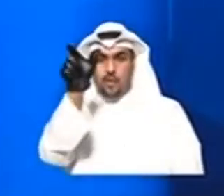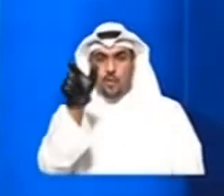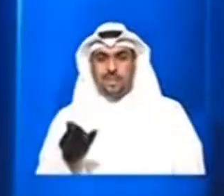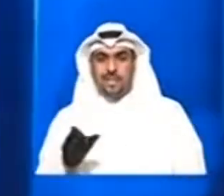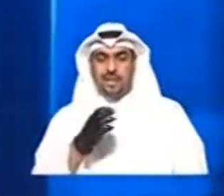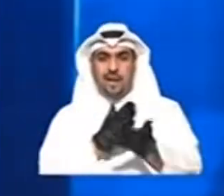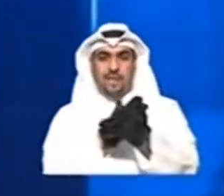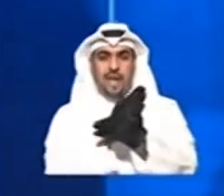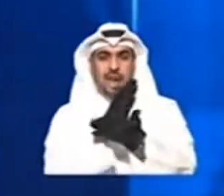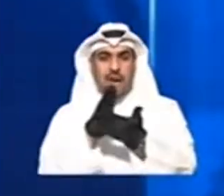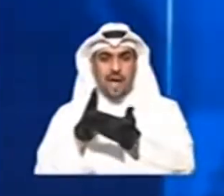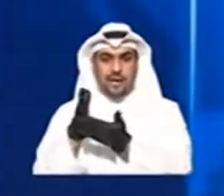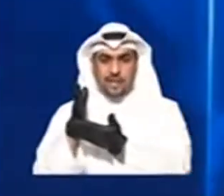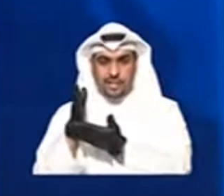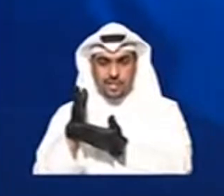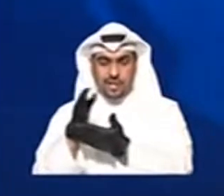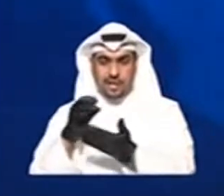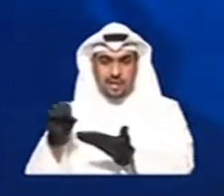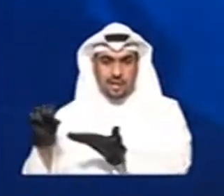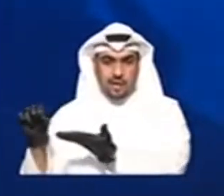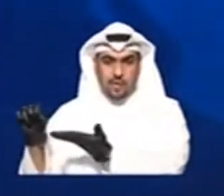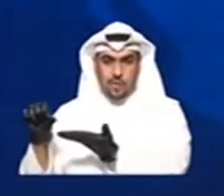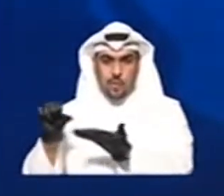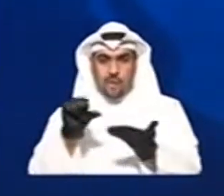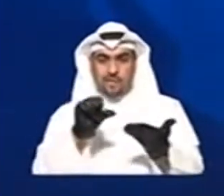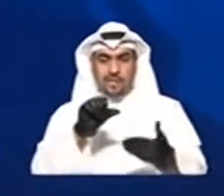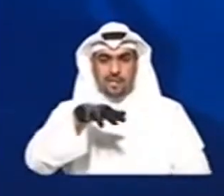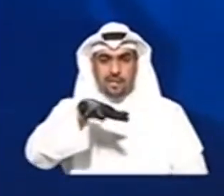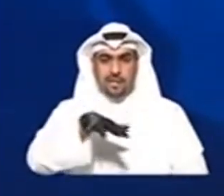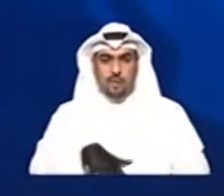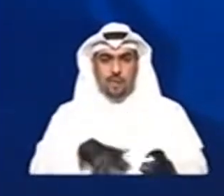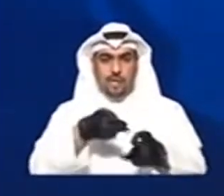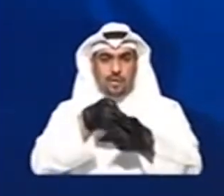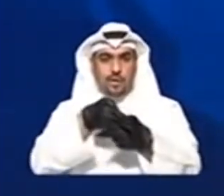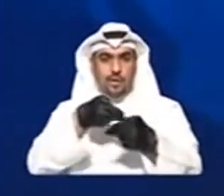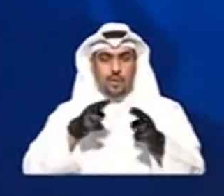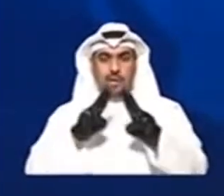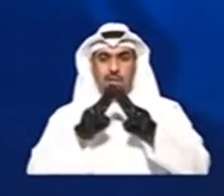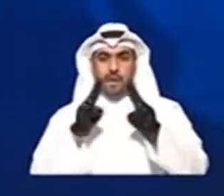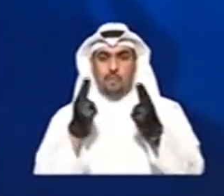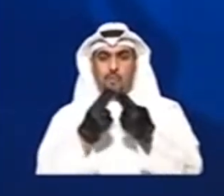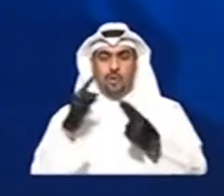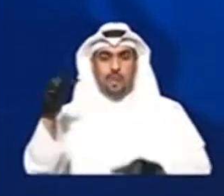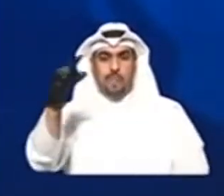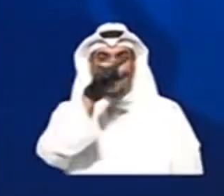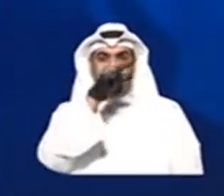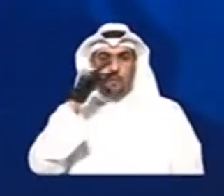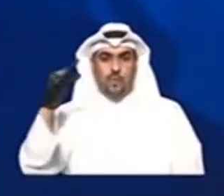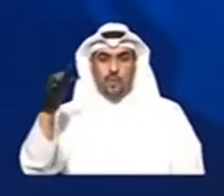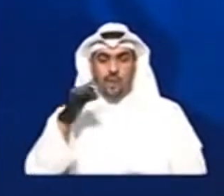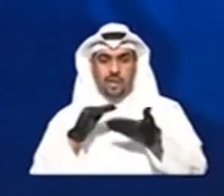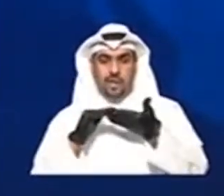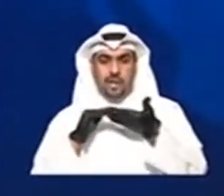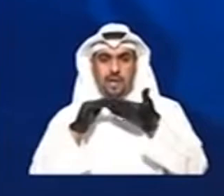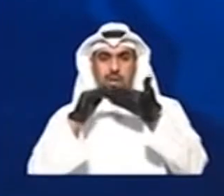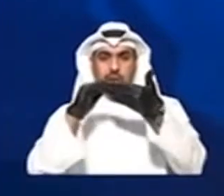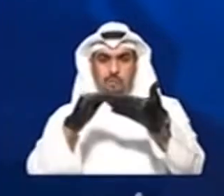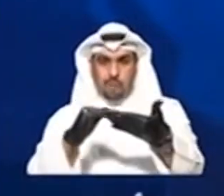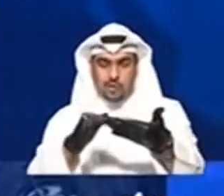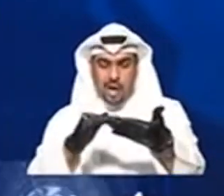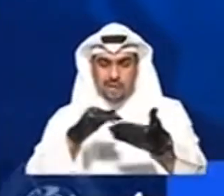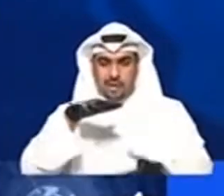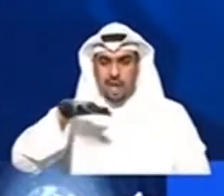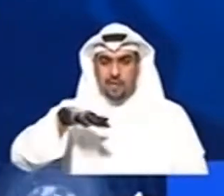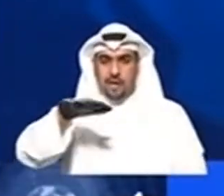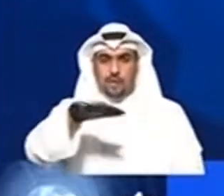ناصر محمد الصباح وفد دولة الكويت إلى أعمال المؤتمر الدولي للمانحين لإيجاد لقاح لفيروس كورونا